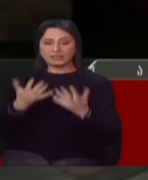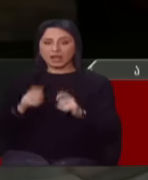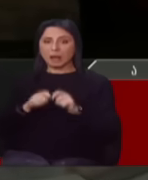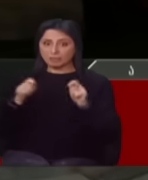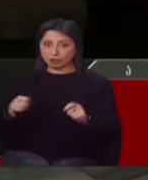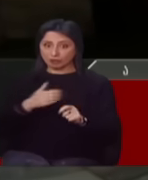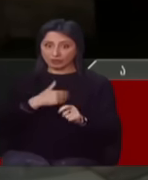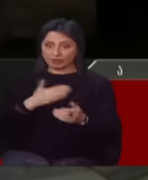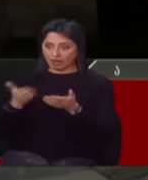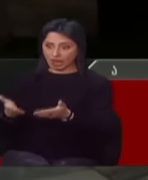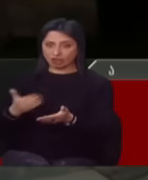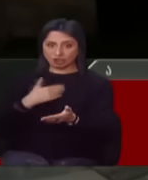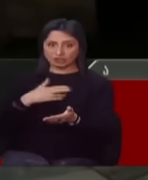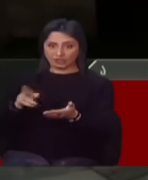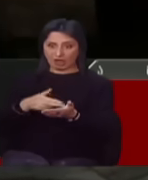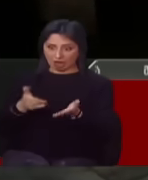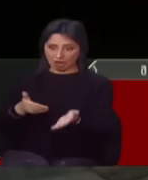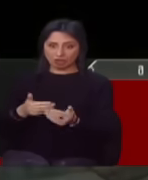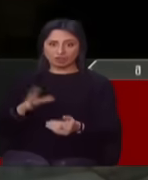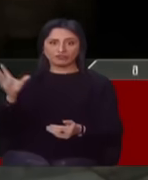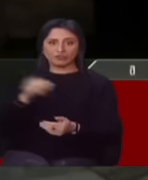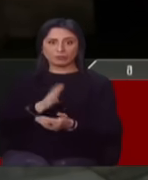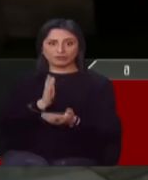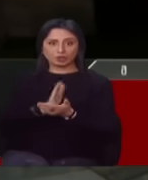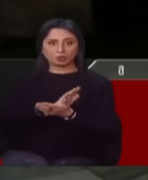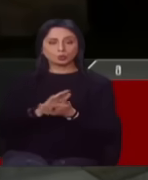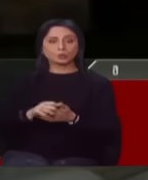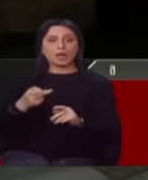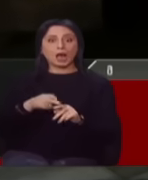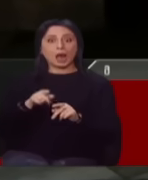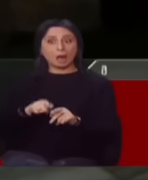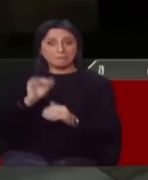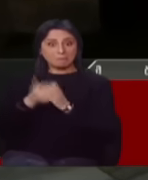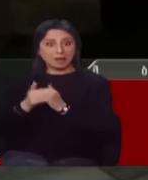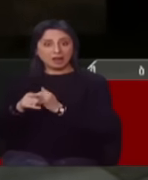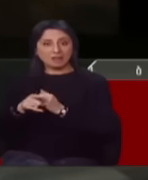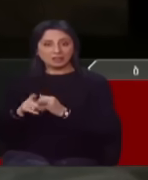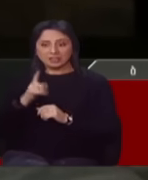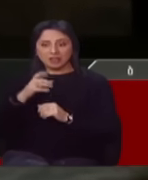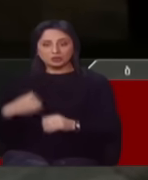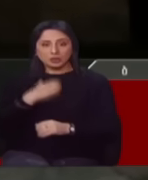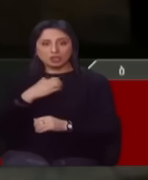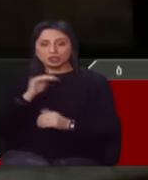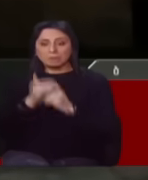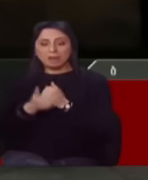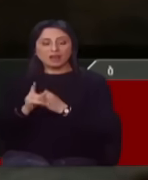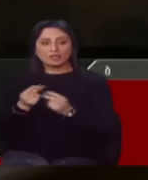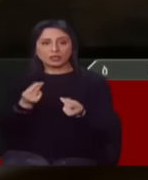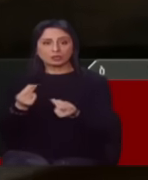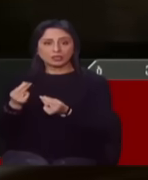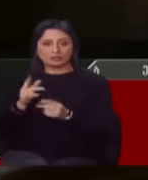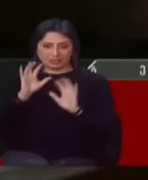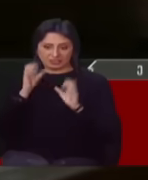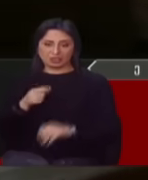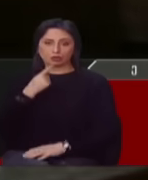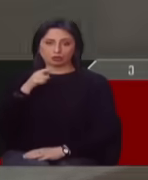გამჭვირვალობა გინდათ აგერ ჩვენი ანგარიში და ყველაფერი აქ სუფთა. ამას რომ ალავენ ესე გააფთრებულად, ეს რასაკვირველია